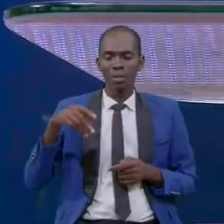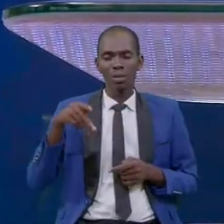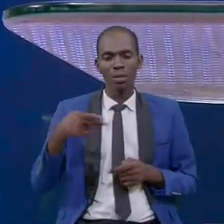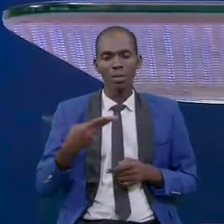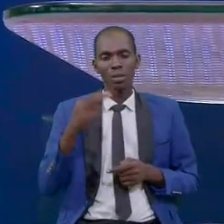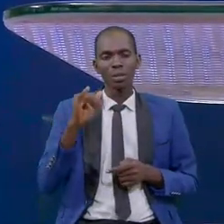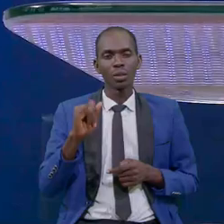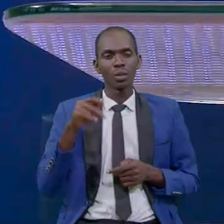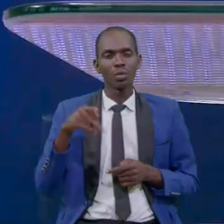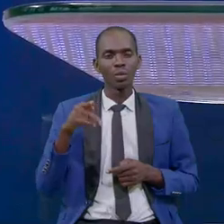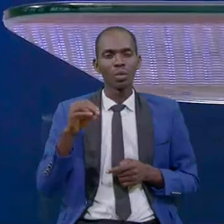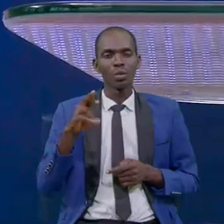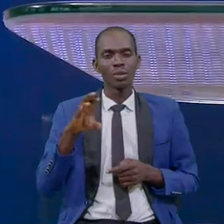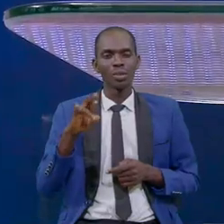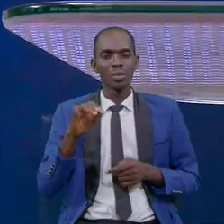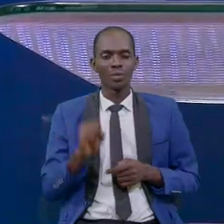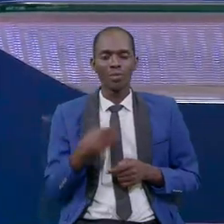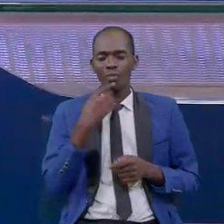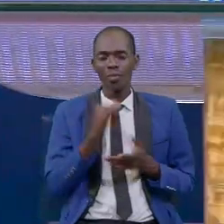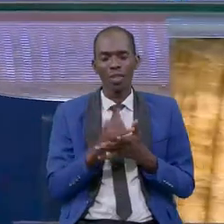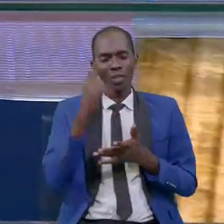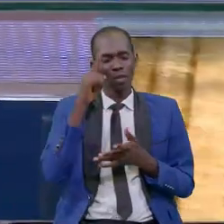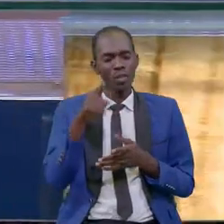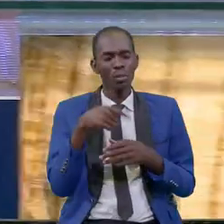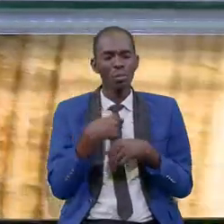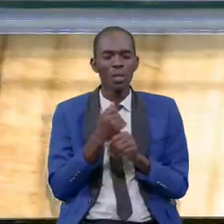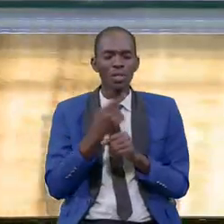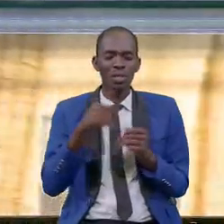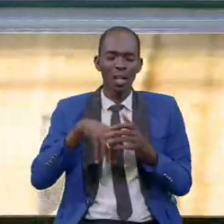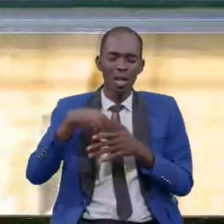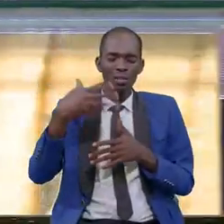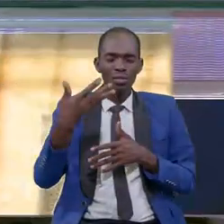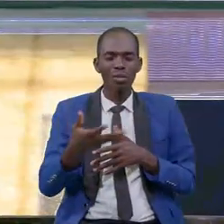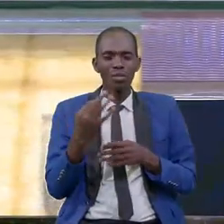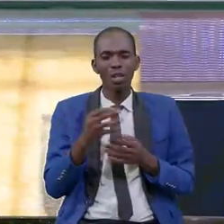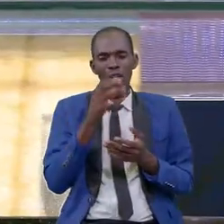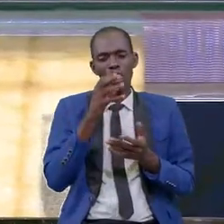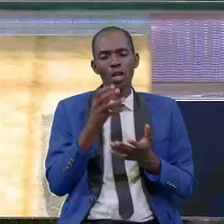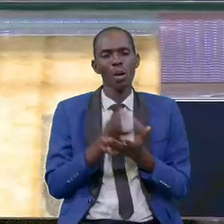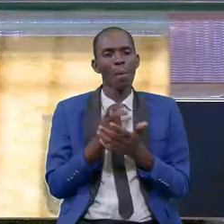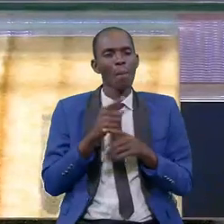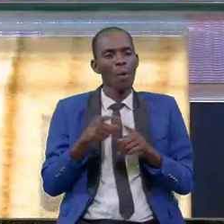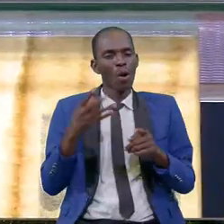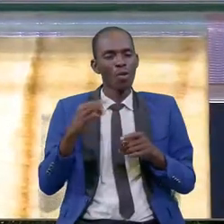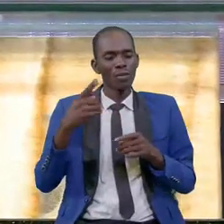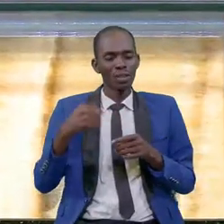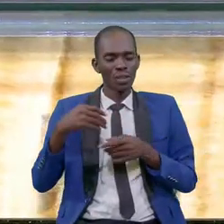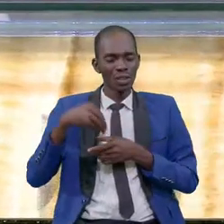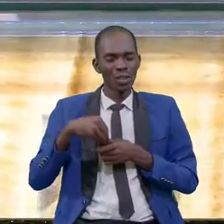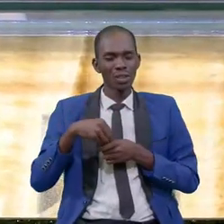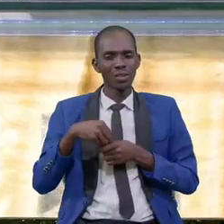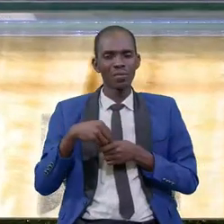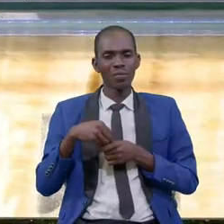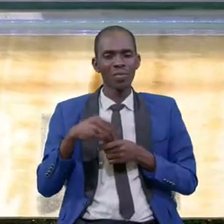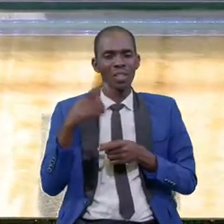vous nettoyez le dehors de la coupe et du plat et qu'au-dedans, ils sont